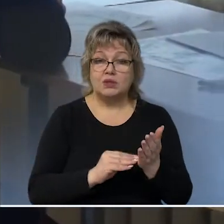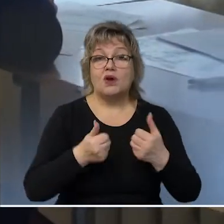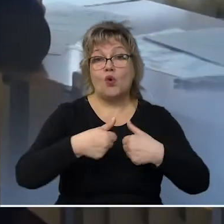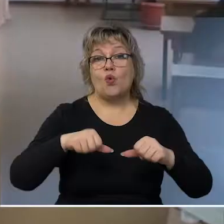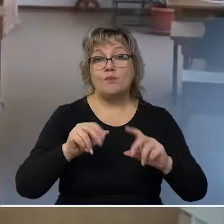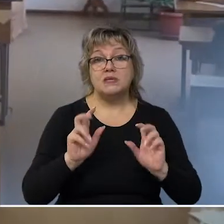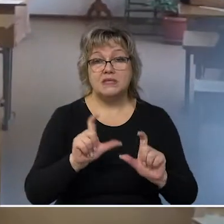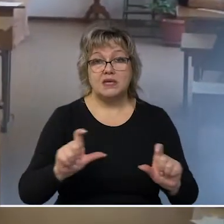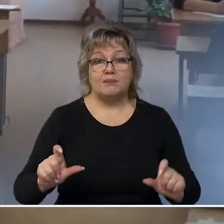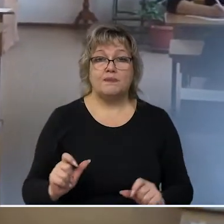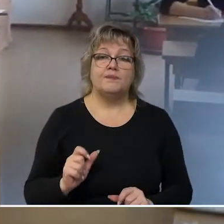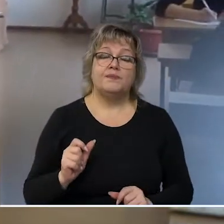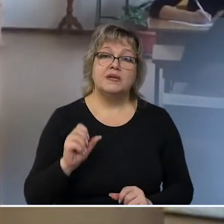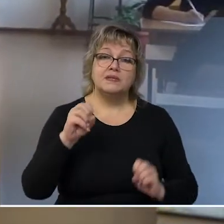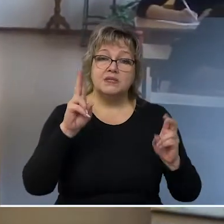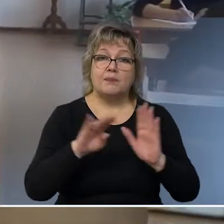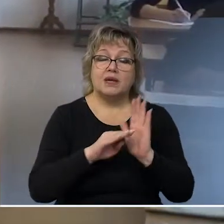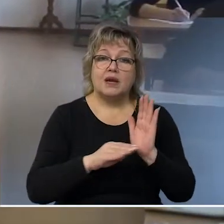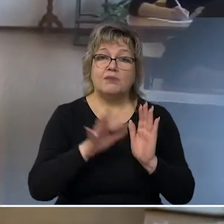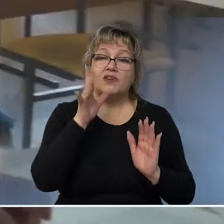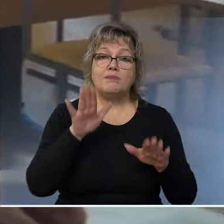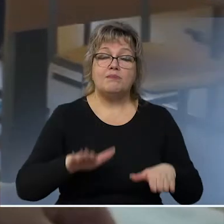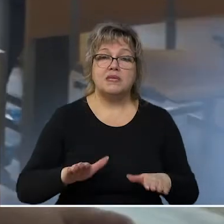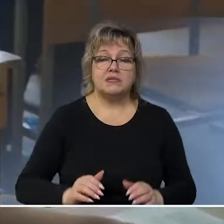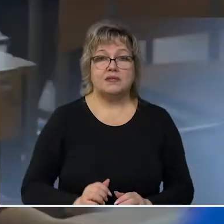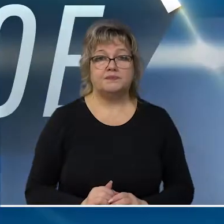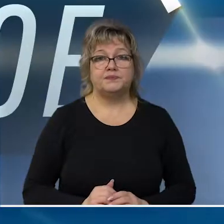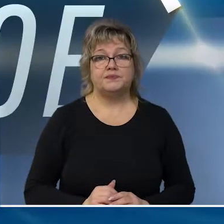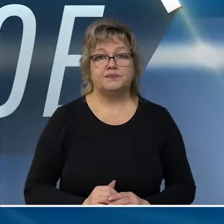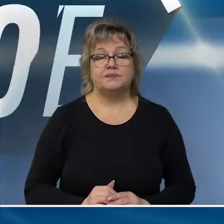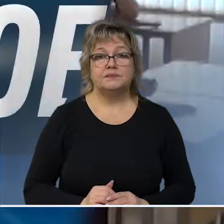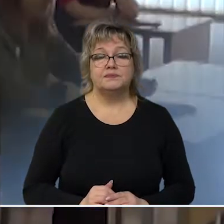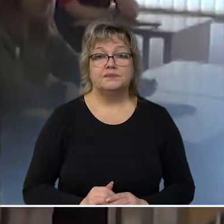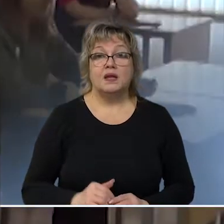предметными комиссиями. Алексей Масленников, специально для программы «Время местное».